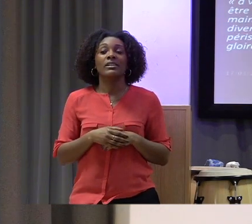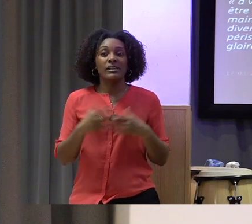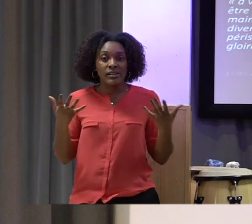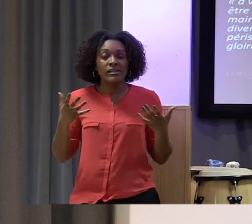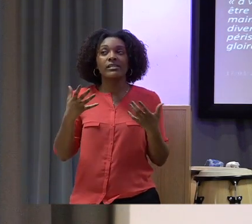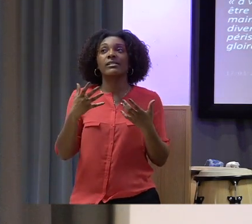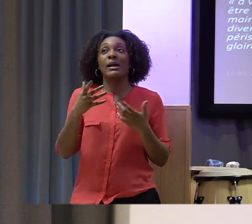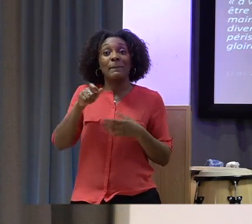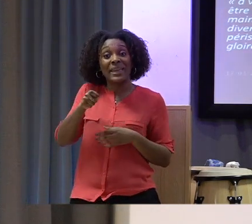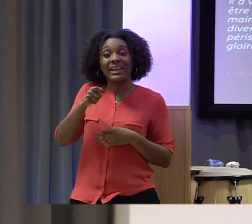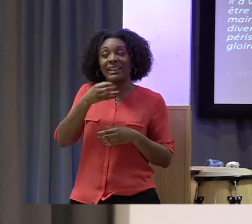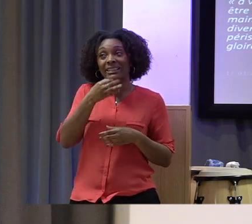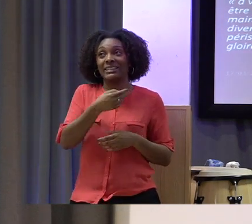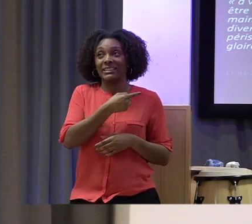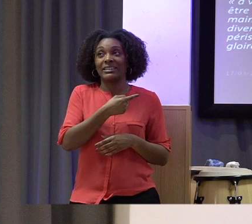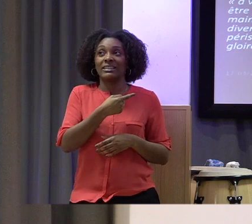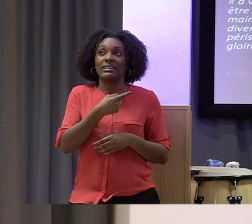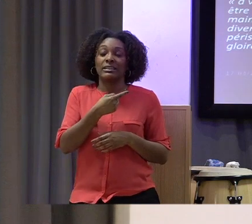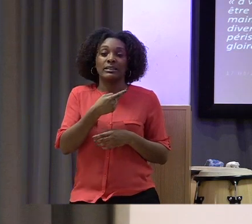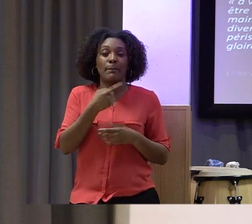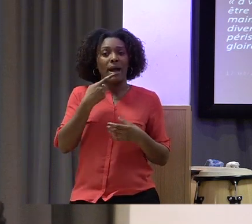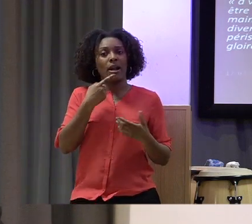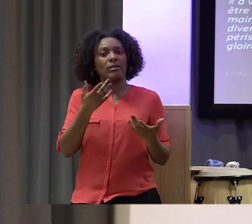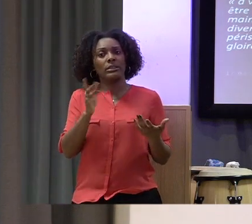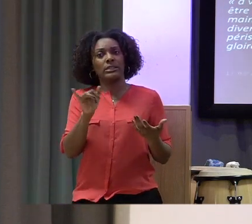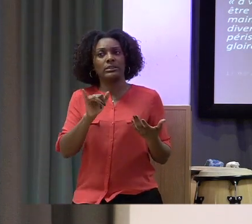l'apôtre nous dit, en parlant de nous qui